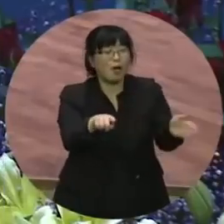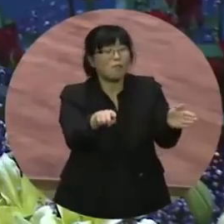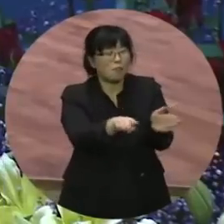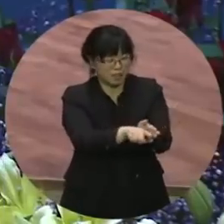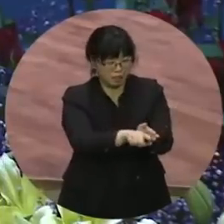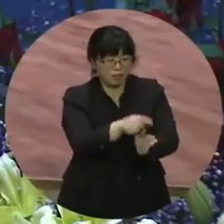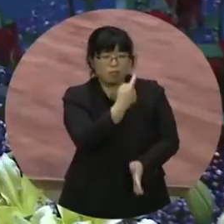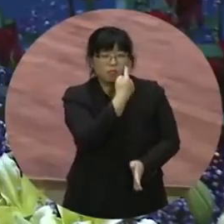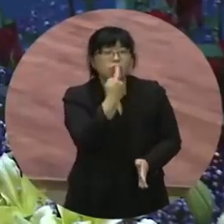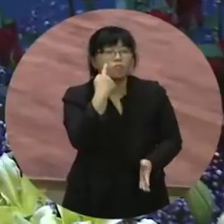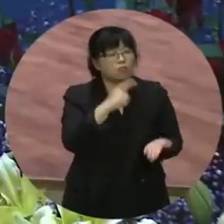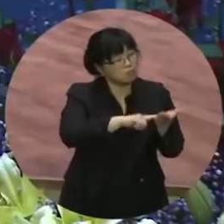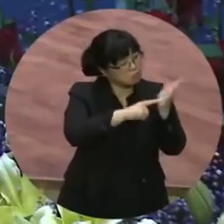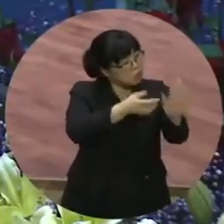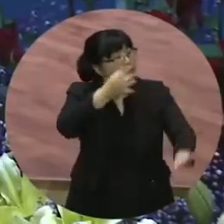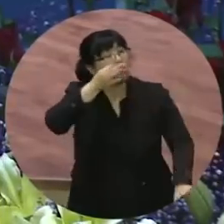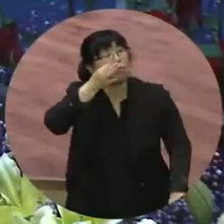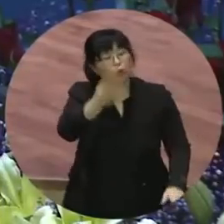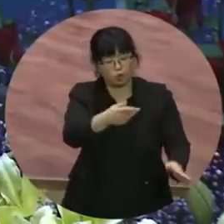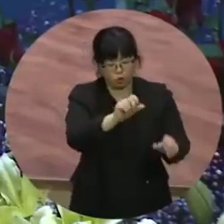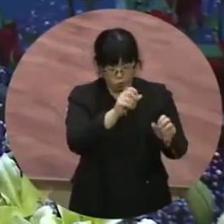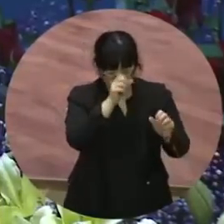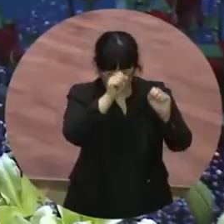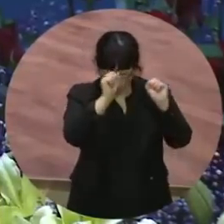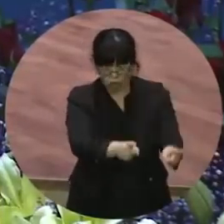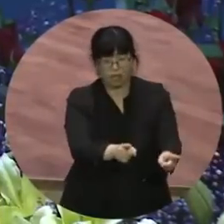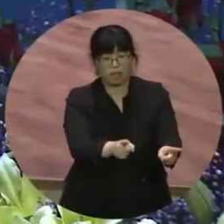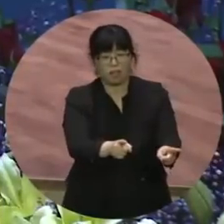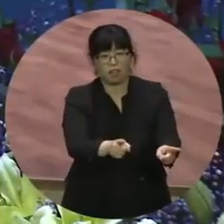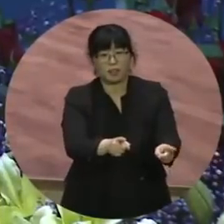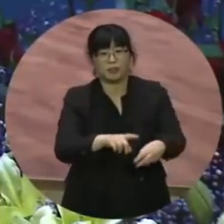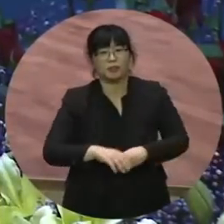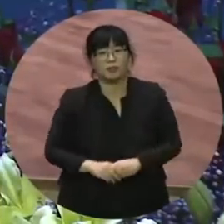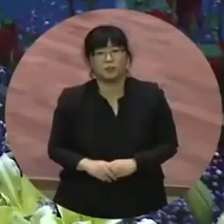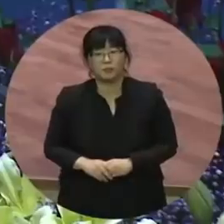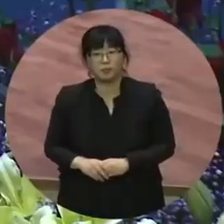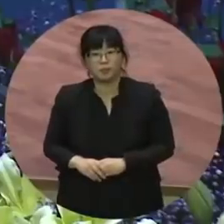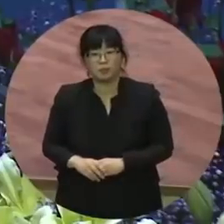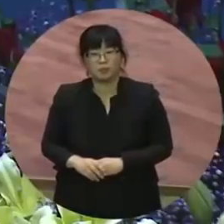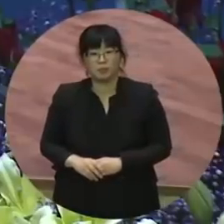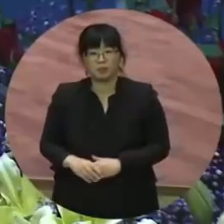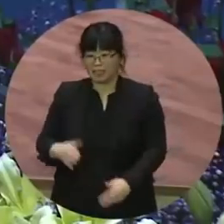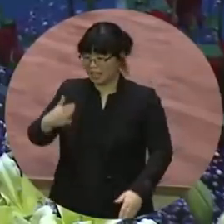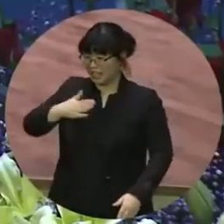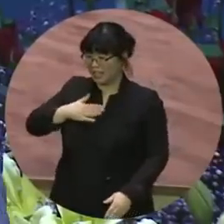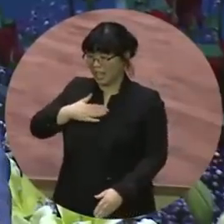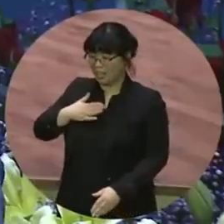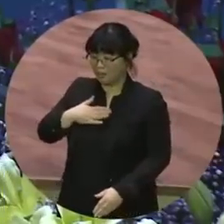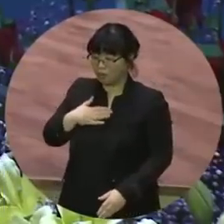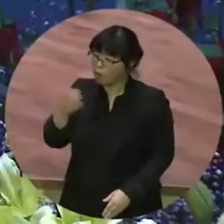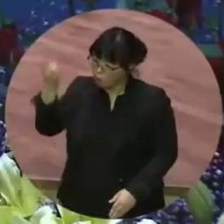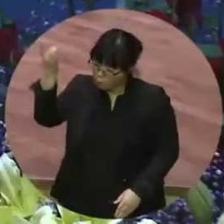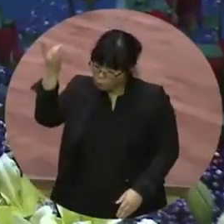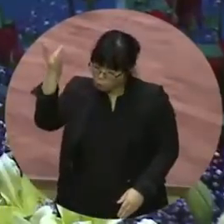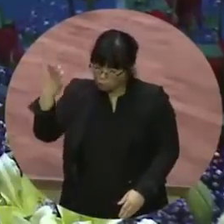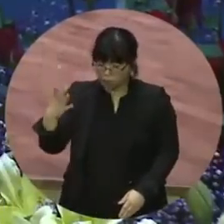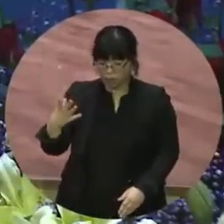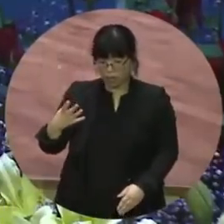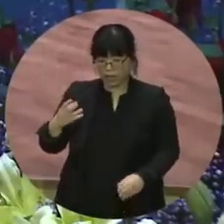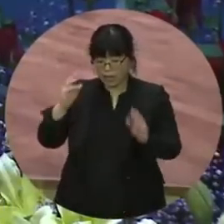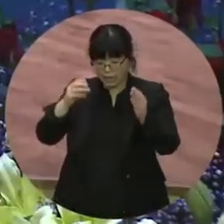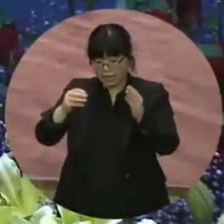신앙이다. 내가 그런데 내가 교회를 다니면서도 한 주도 빠진 적 없고 내가 새벽 기도하러 빠진 적 없이 내가 청년 때부터